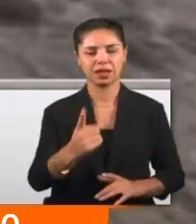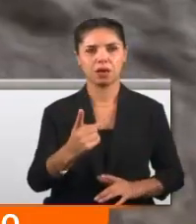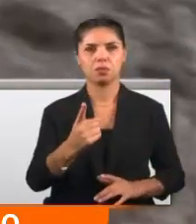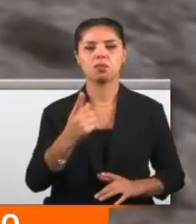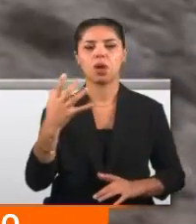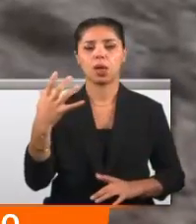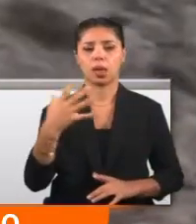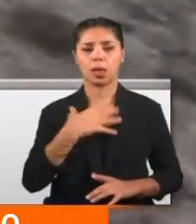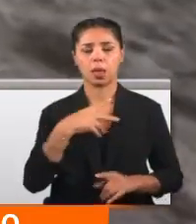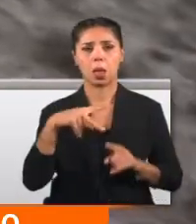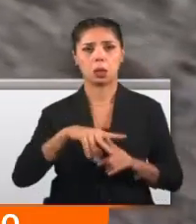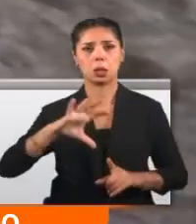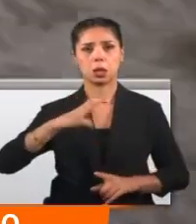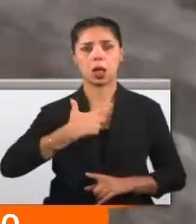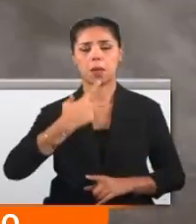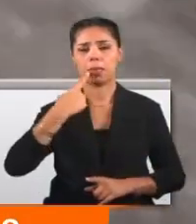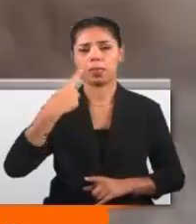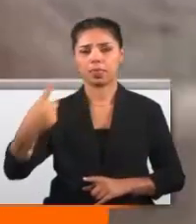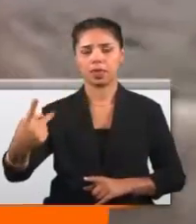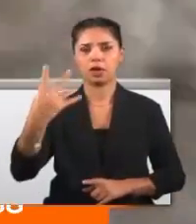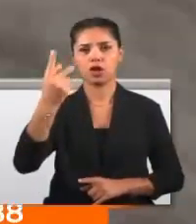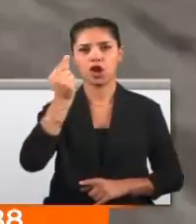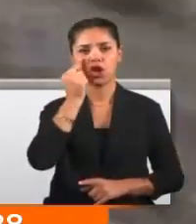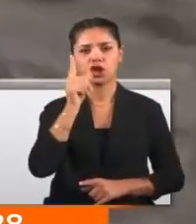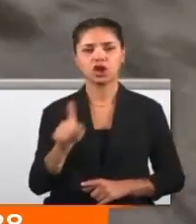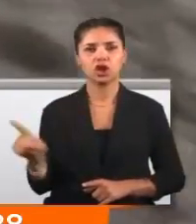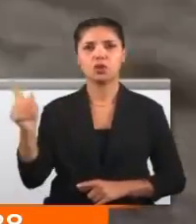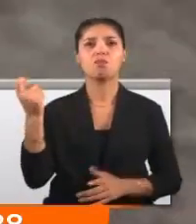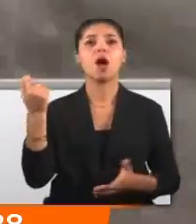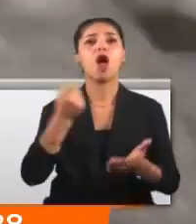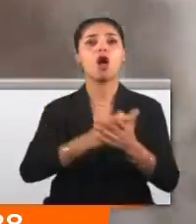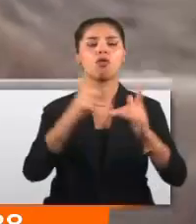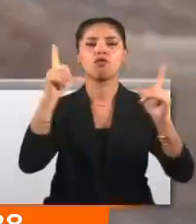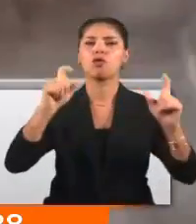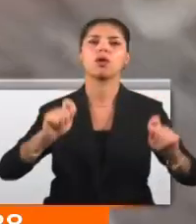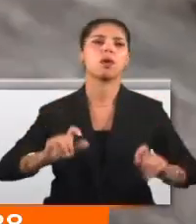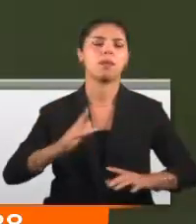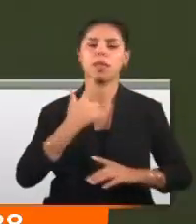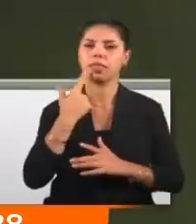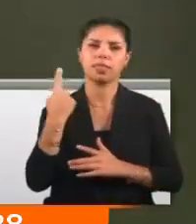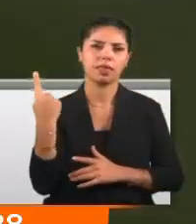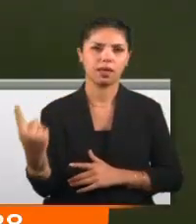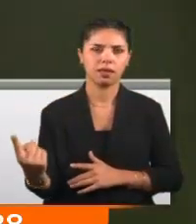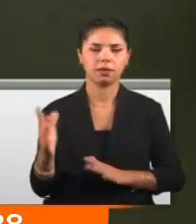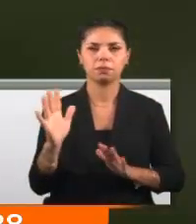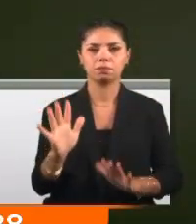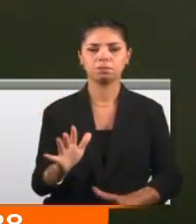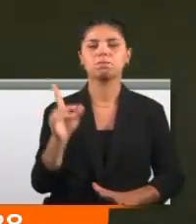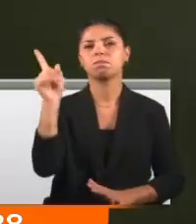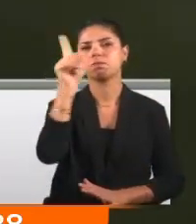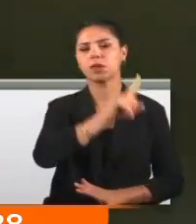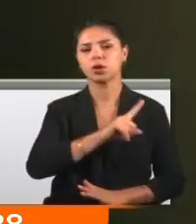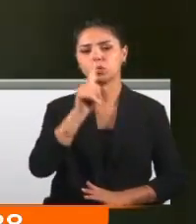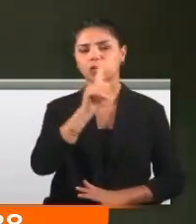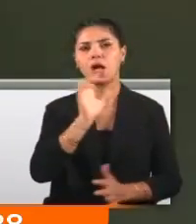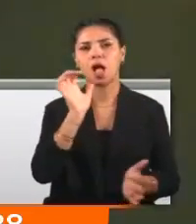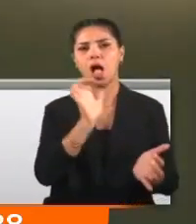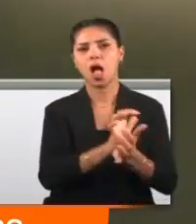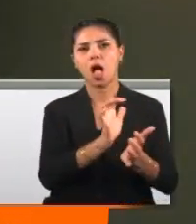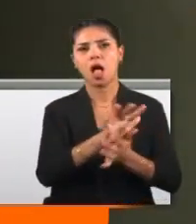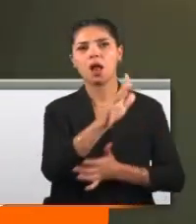ki kendilerini atların sahibi olarak tanıtan 4 kişi para ödemeden çekim yapamayacaklarını söyledi. Olumsuz yanıt alınca da